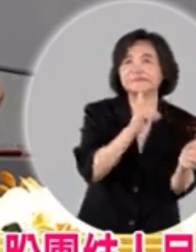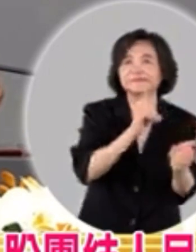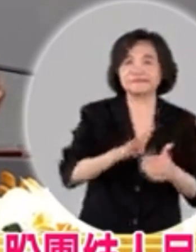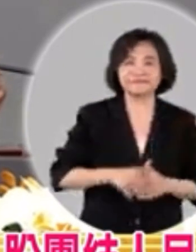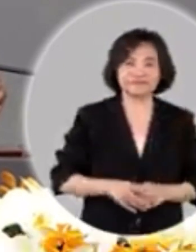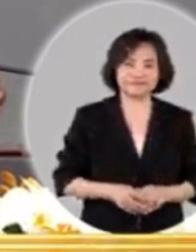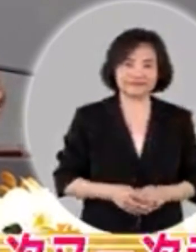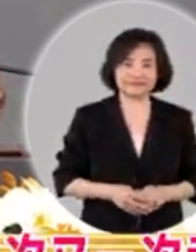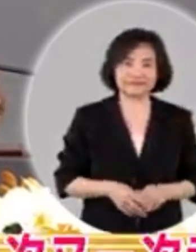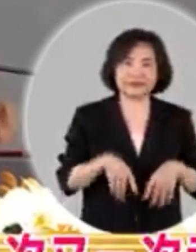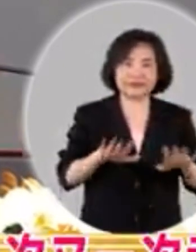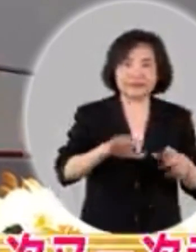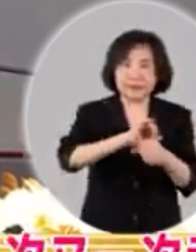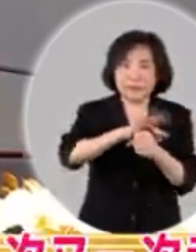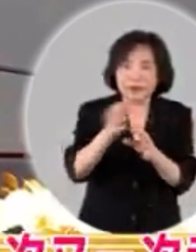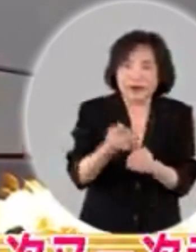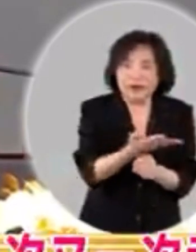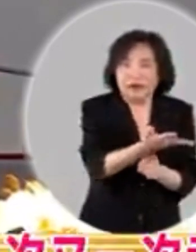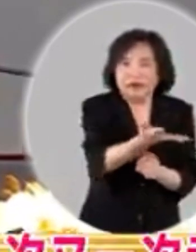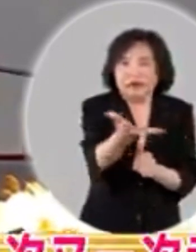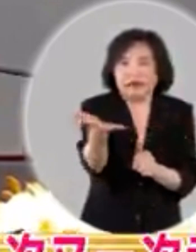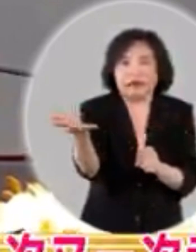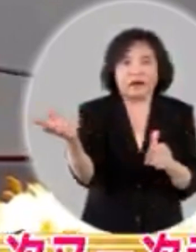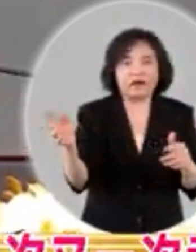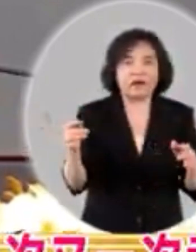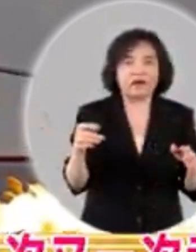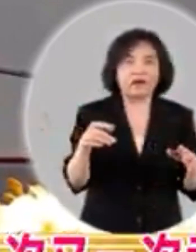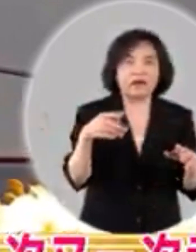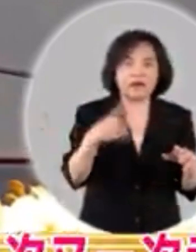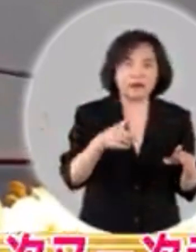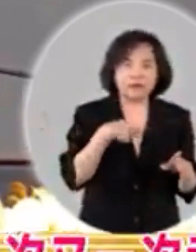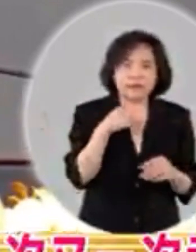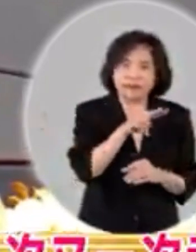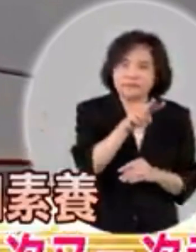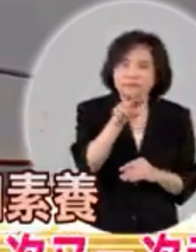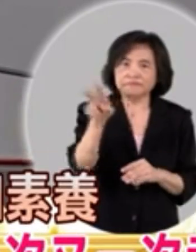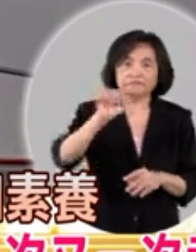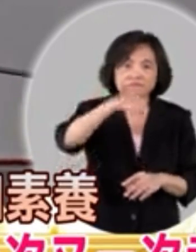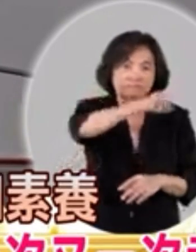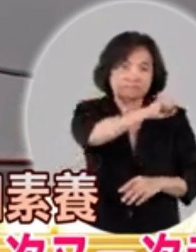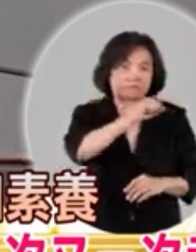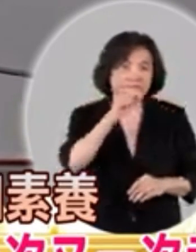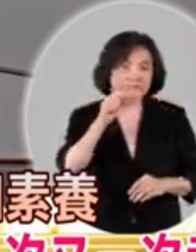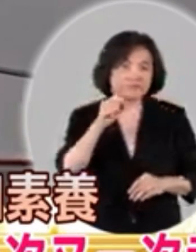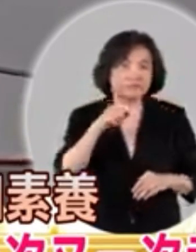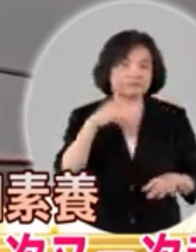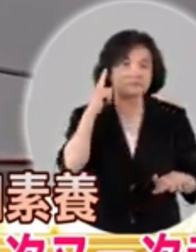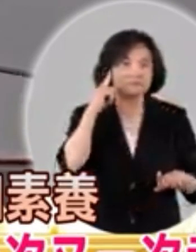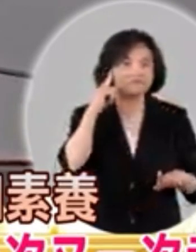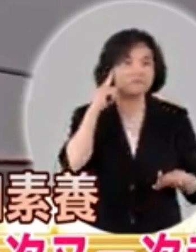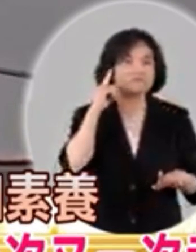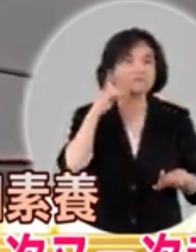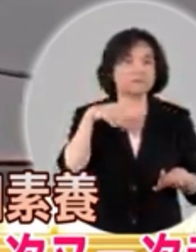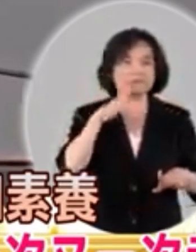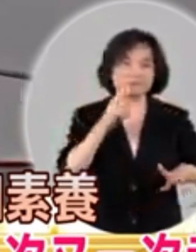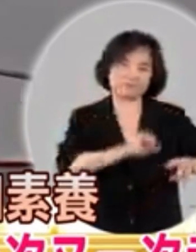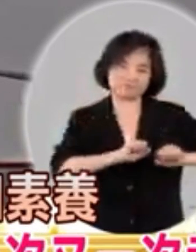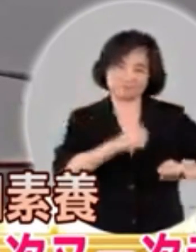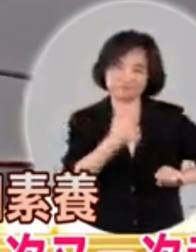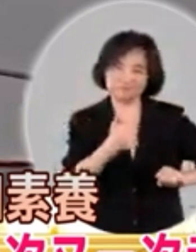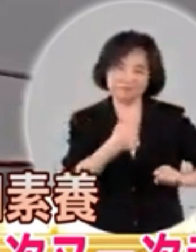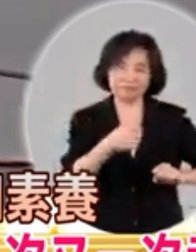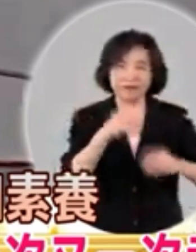这一波疫情中，我们也再度的看到台湾人民的高度自律和素